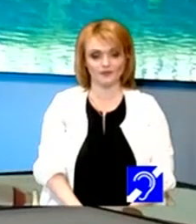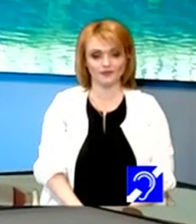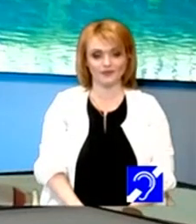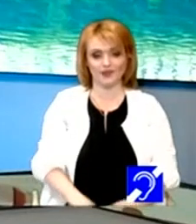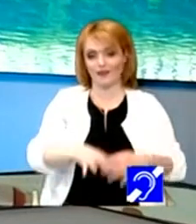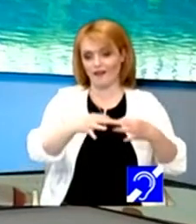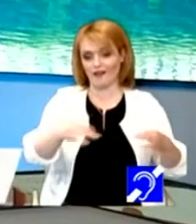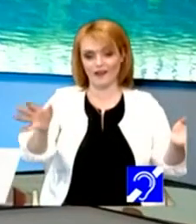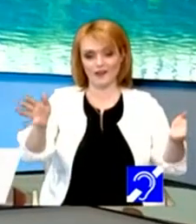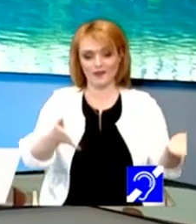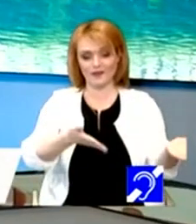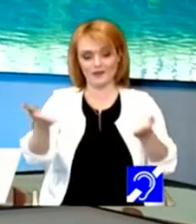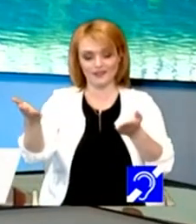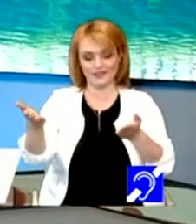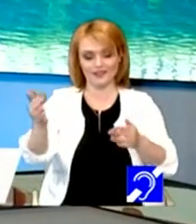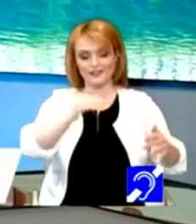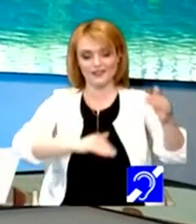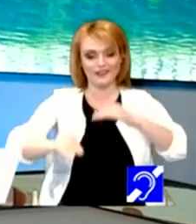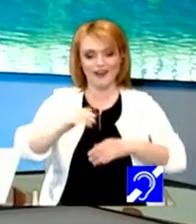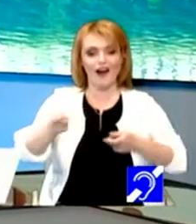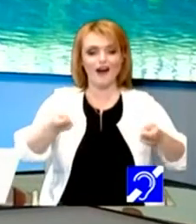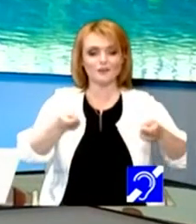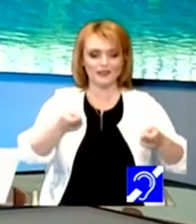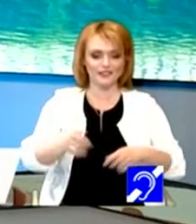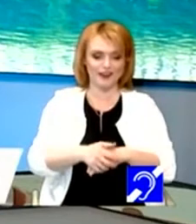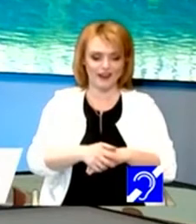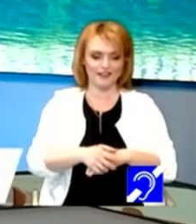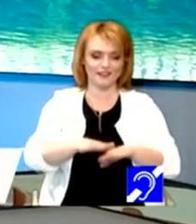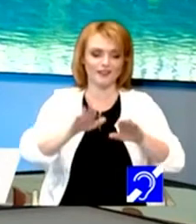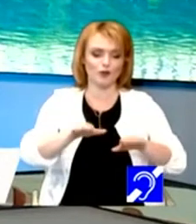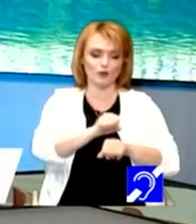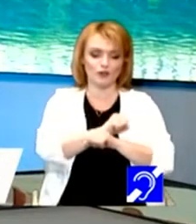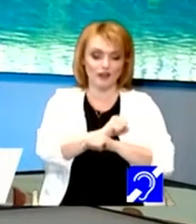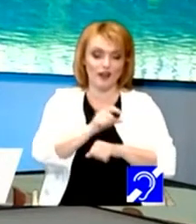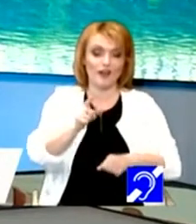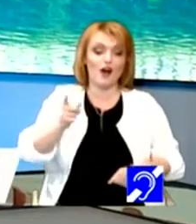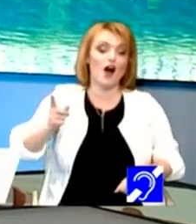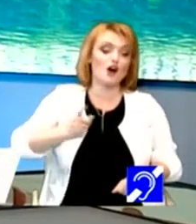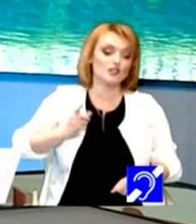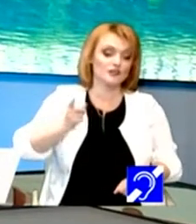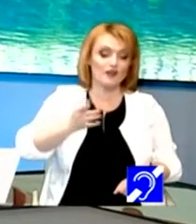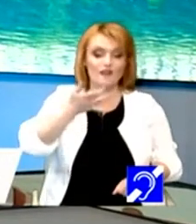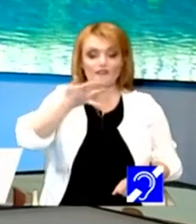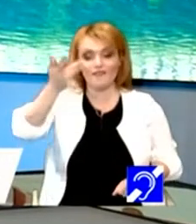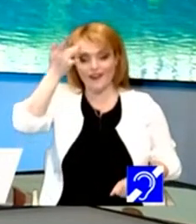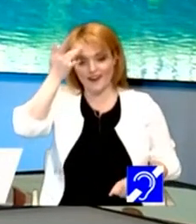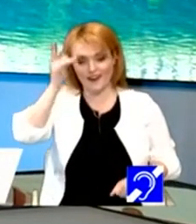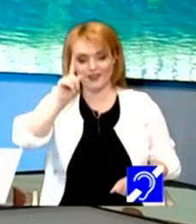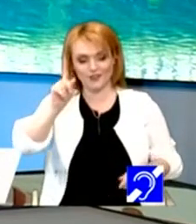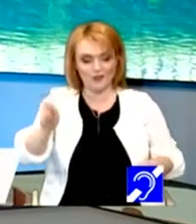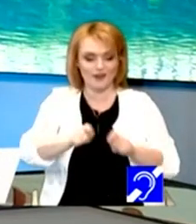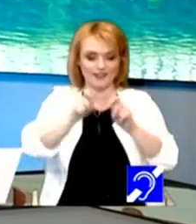Liber la bălăcioală și bronzat, administratorii zonelor de agrement din Chișinău au așteptat vara din calendar pentru a-și